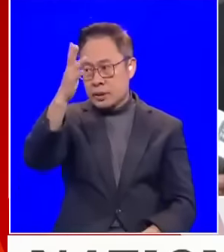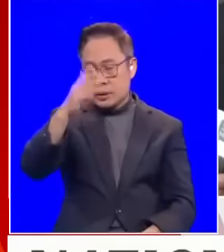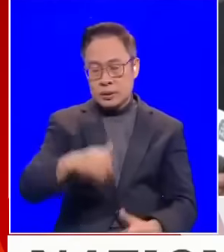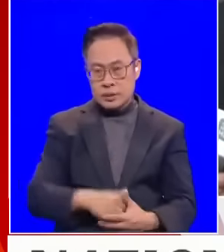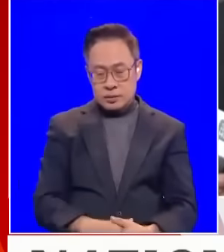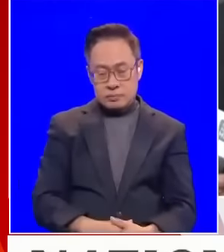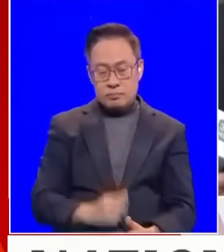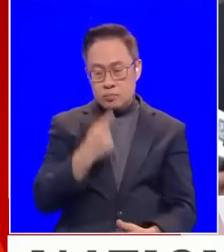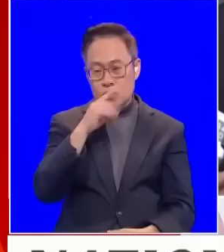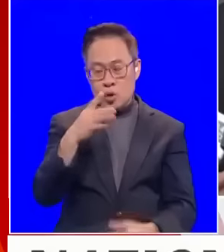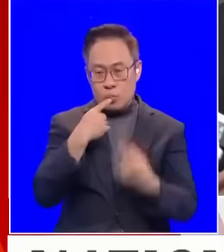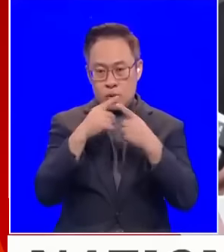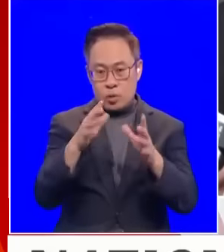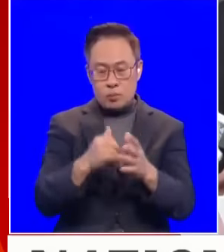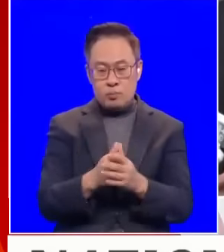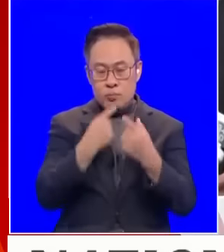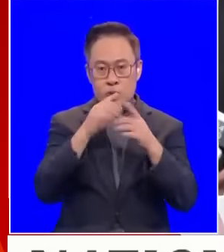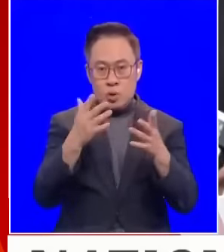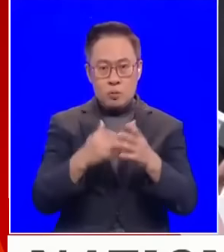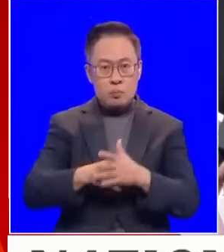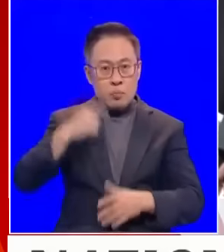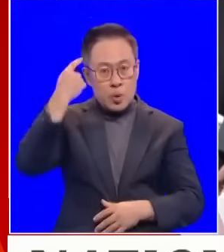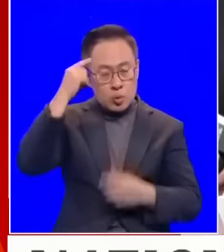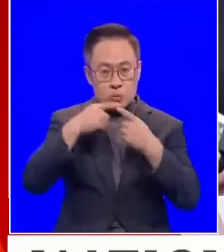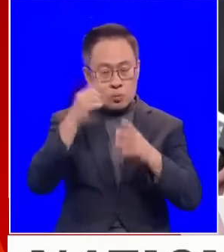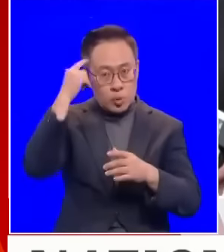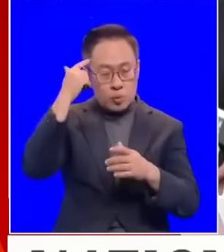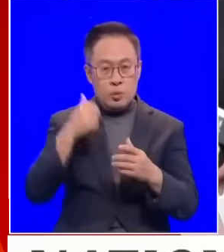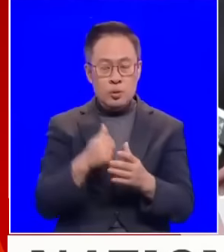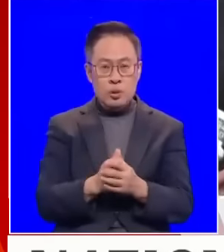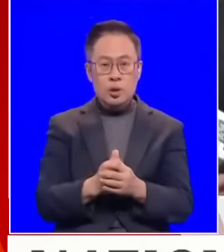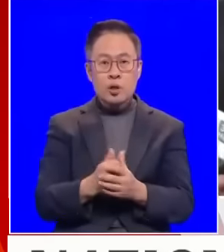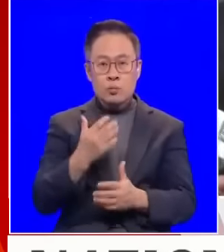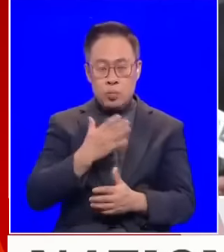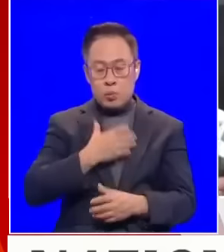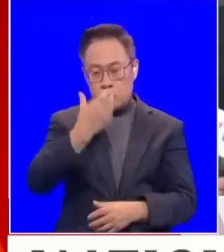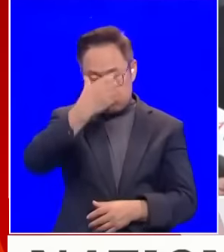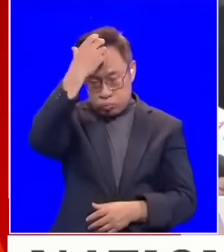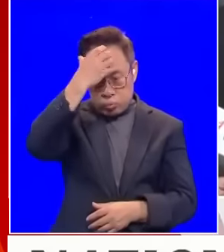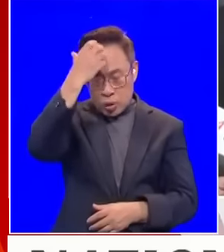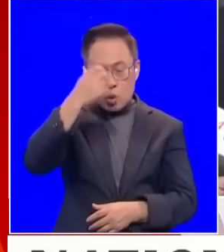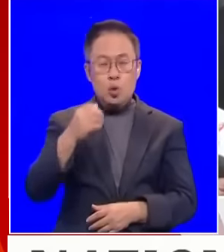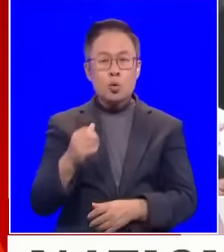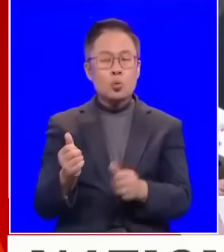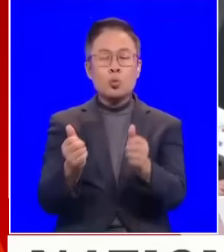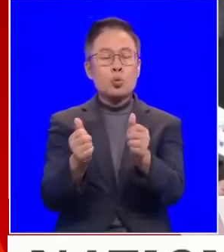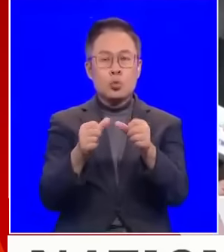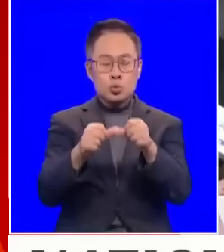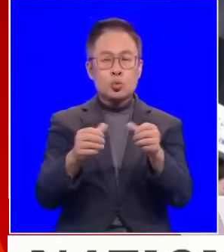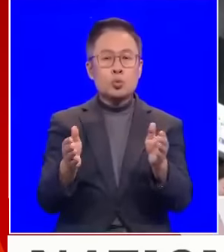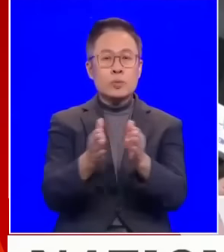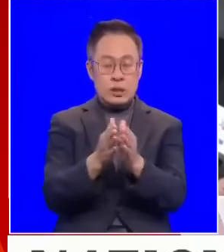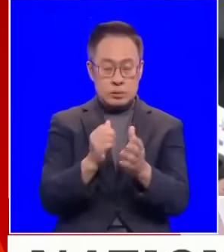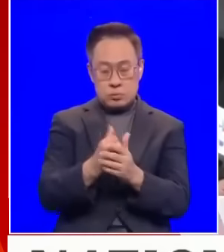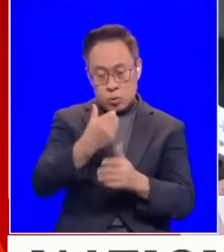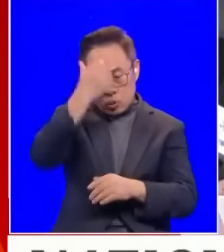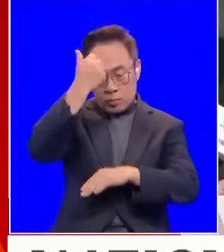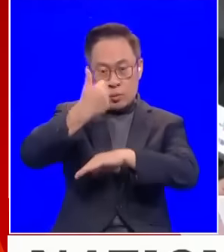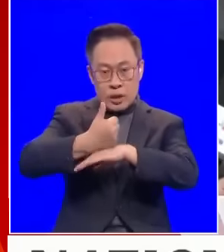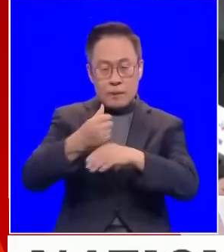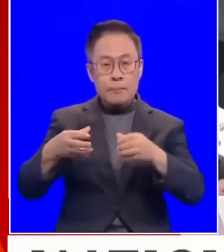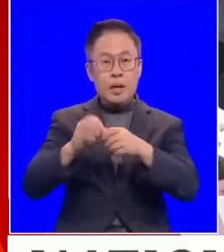บอกว่าไม่ทราบแล้วส่วนใหญ่เนี่ยผมก็อยู่กับอาจารย์วันมูฮัมหมัดนอมัตฮาประธานสภาผู้แทนราษฎรในฐานะอดีตหัวหน้าพรรคและเมื่